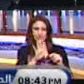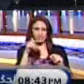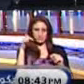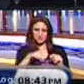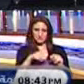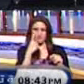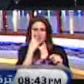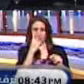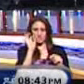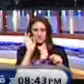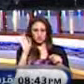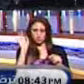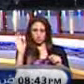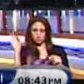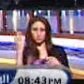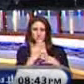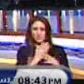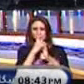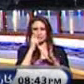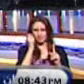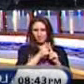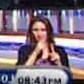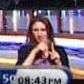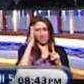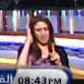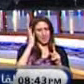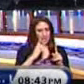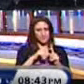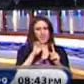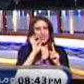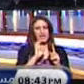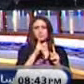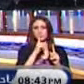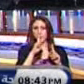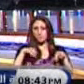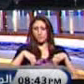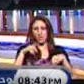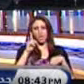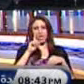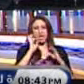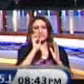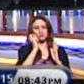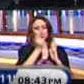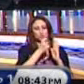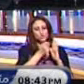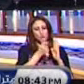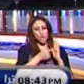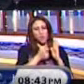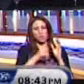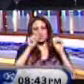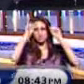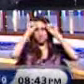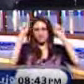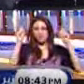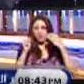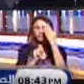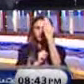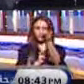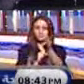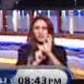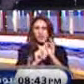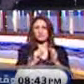25760000، يبعت فاكس باسم السفير علي العشيري مساعد وزير الخارجية للشؤون القنصلية، ويبعت لنا على الفاكس